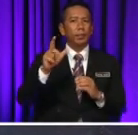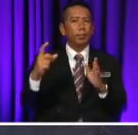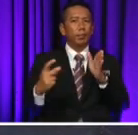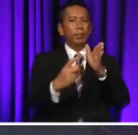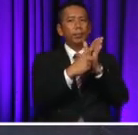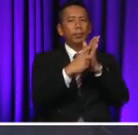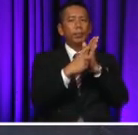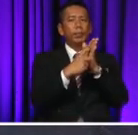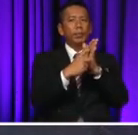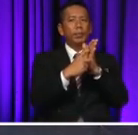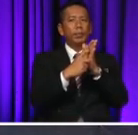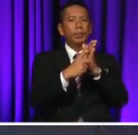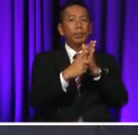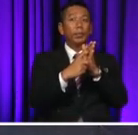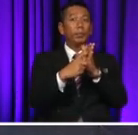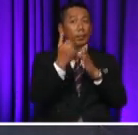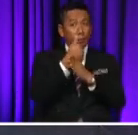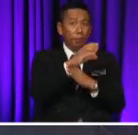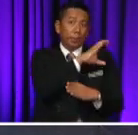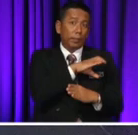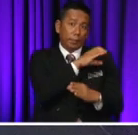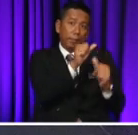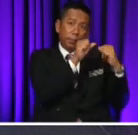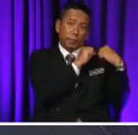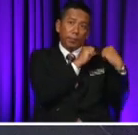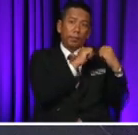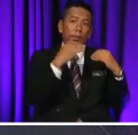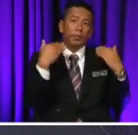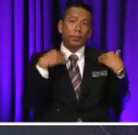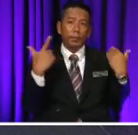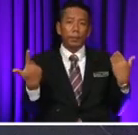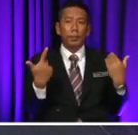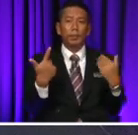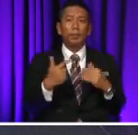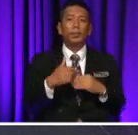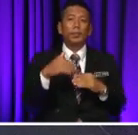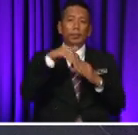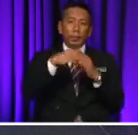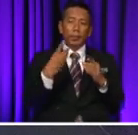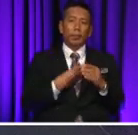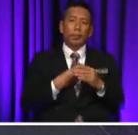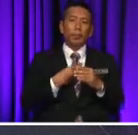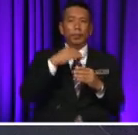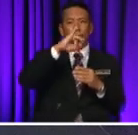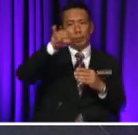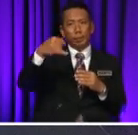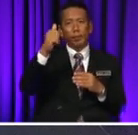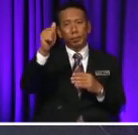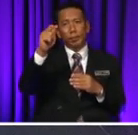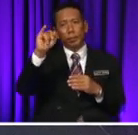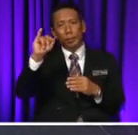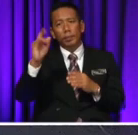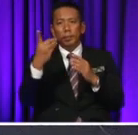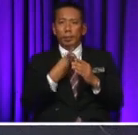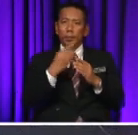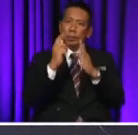antara ciri-ciri accountibility ini adalah jati diri yang tinggi Oke Baik